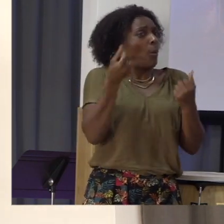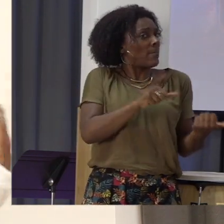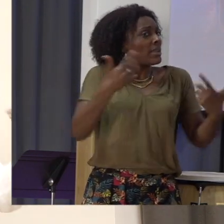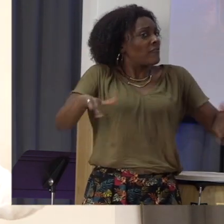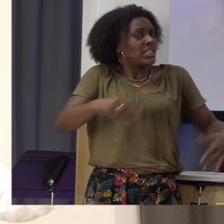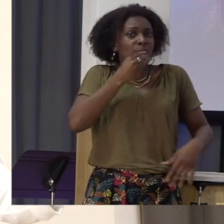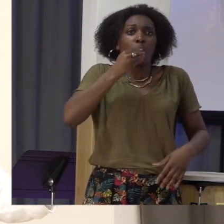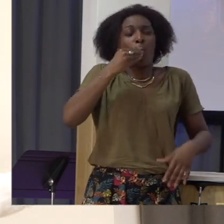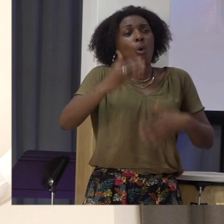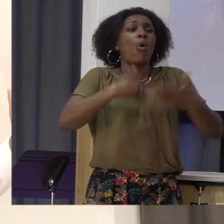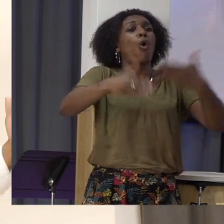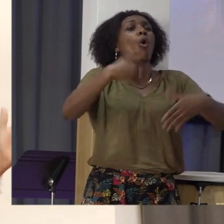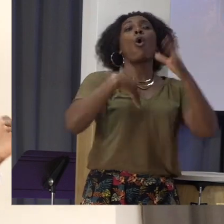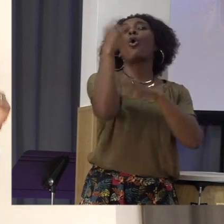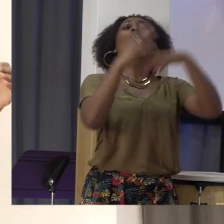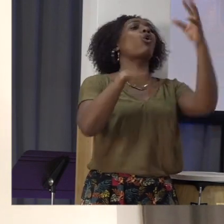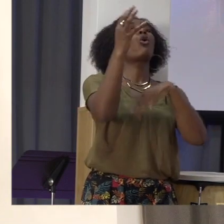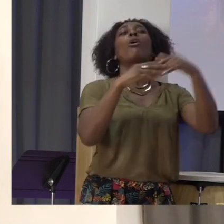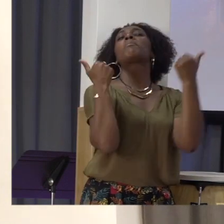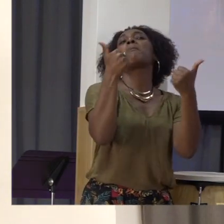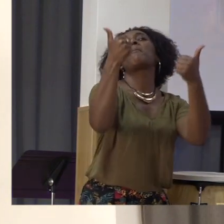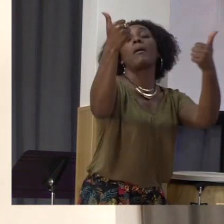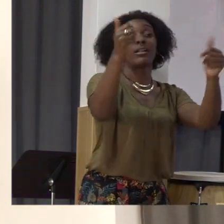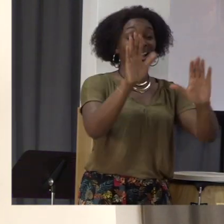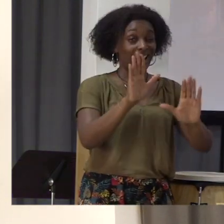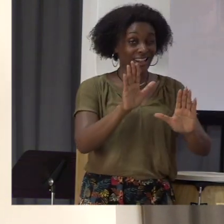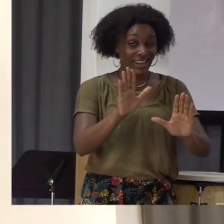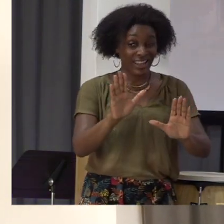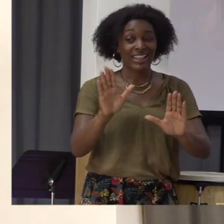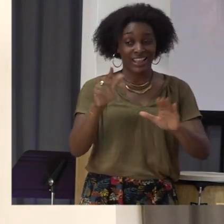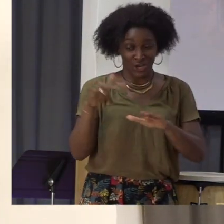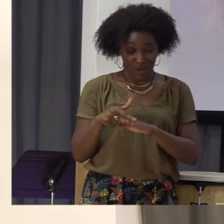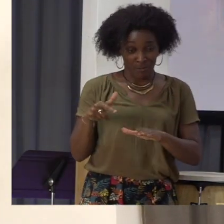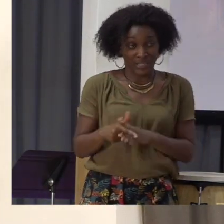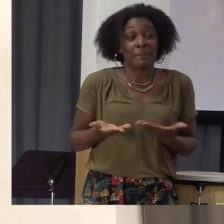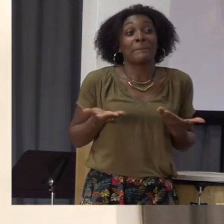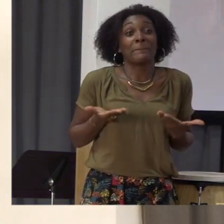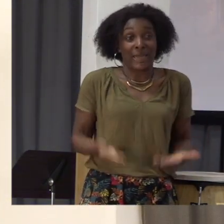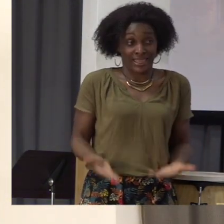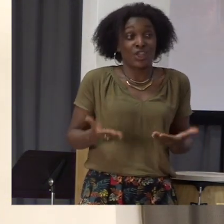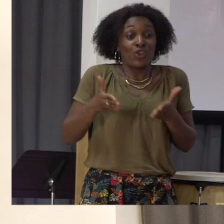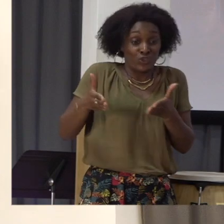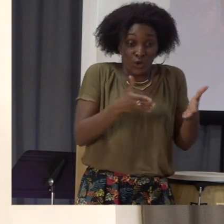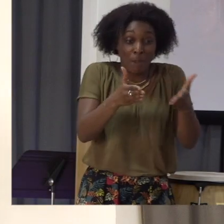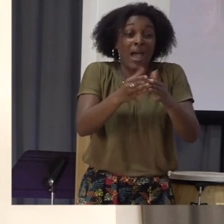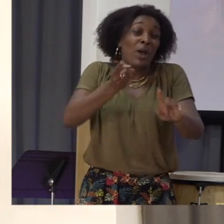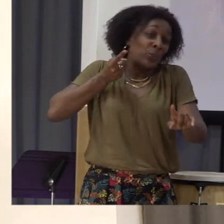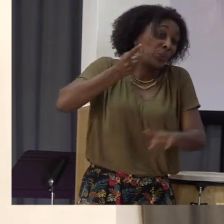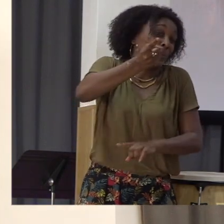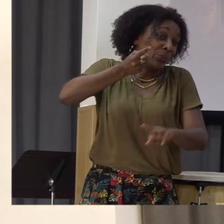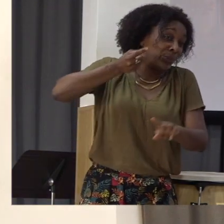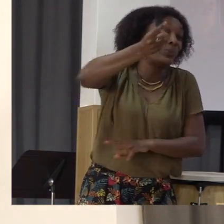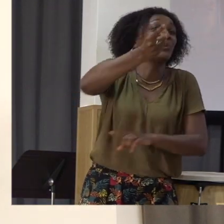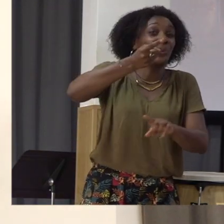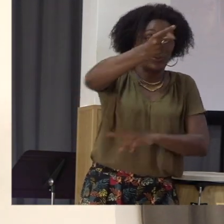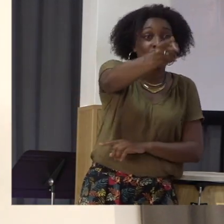ça y est. Non, justement pas. Ça vient juste de commencer parce que le chemin est long et pour que ce chemin long